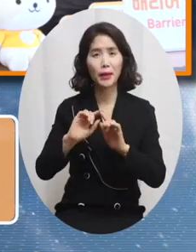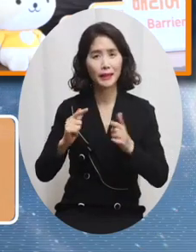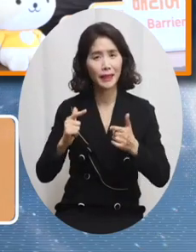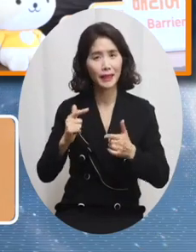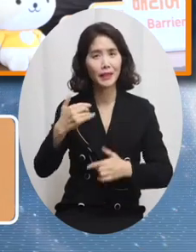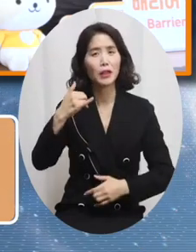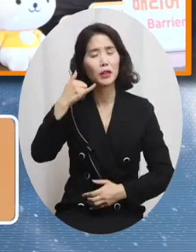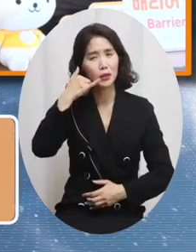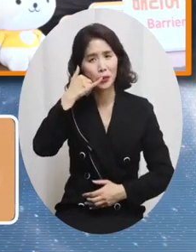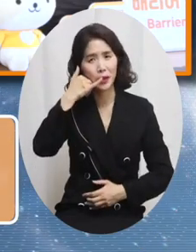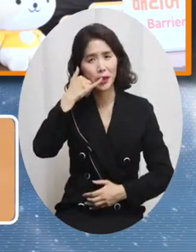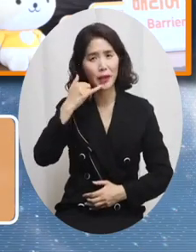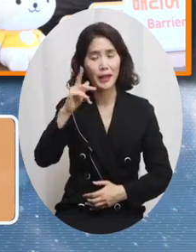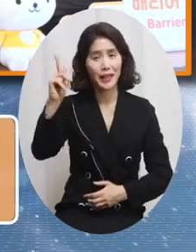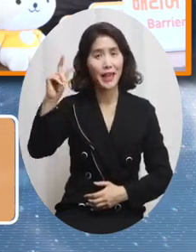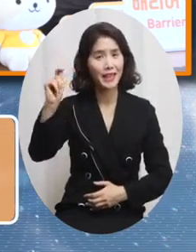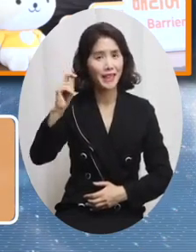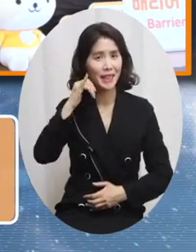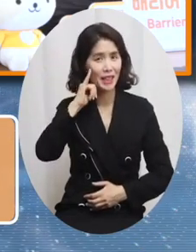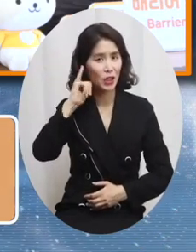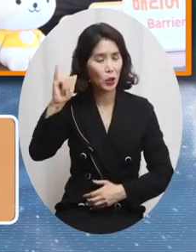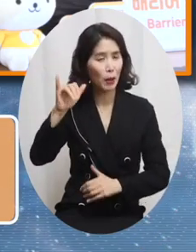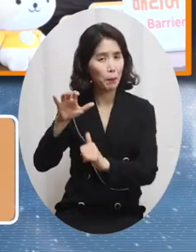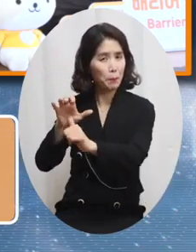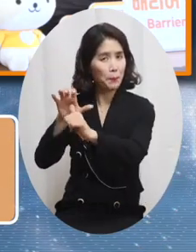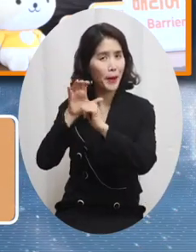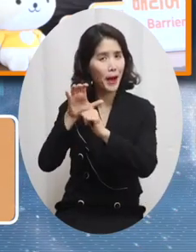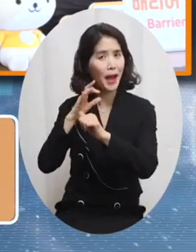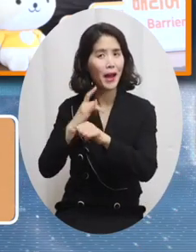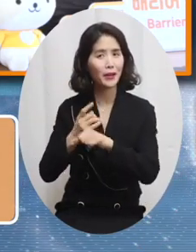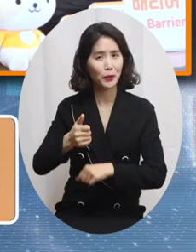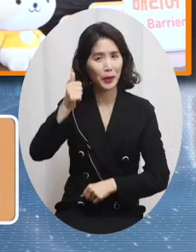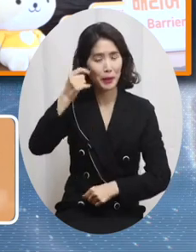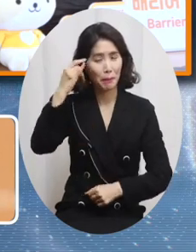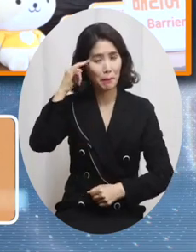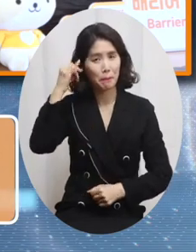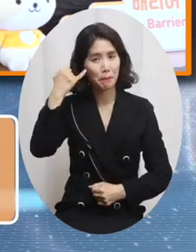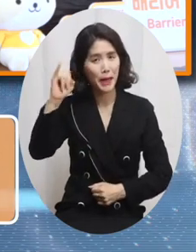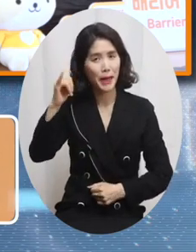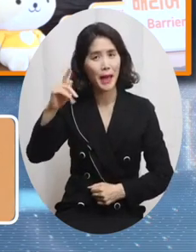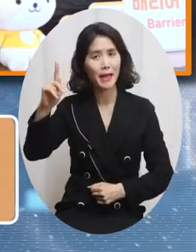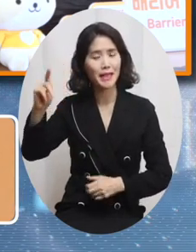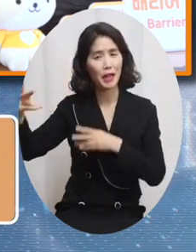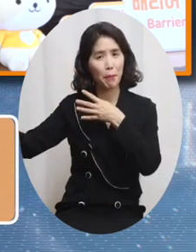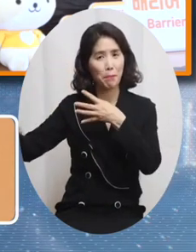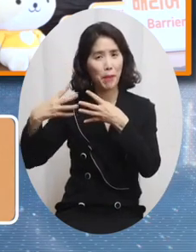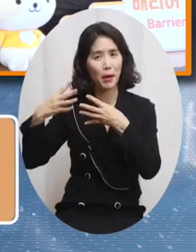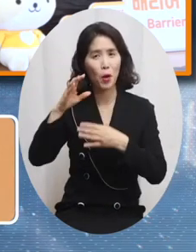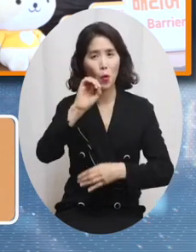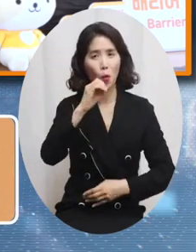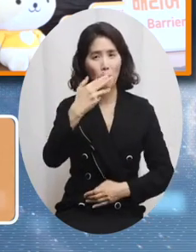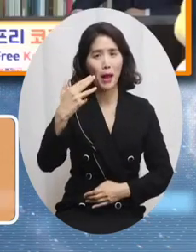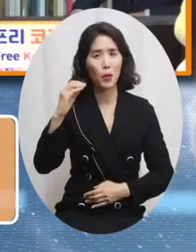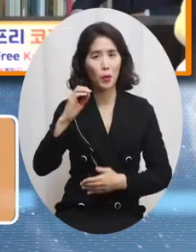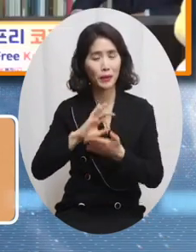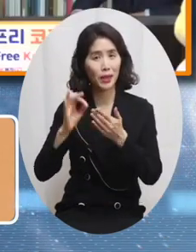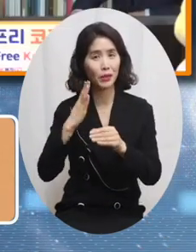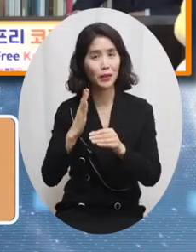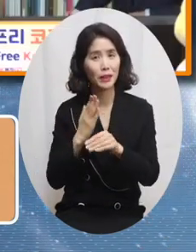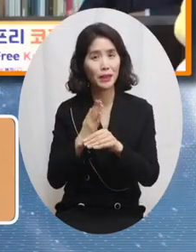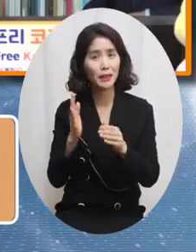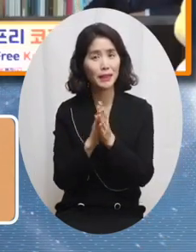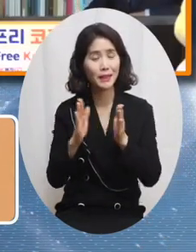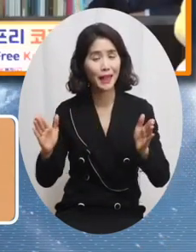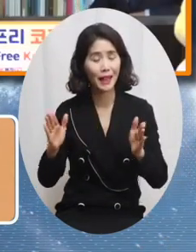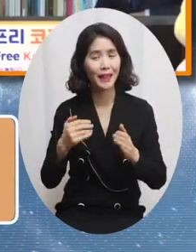그러면 그 KT의 전화번호를 쓰자. 그래서 이제 KT랑 합의를 하고 이제 080이 쓰기 시작한 거죠. 그 번호가